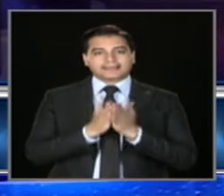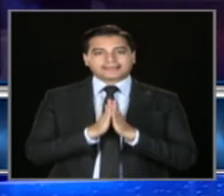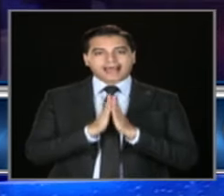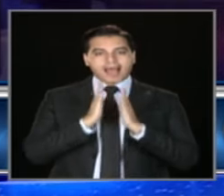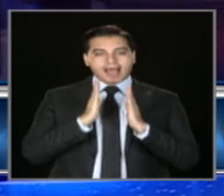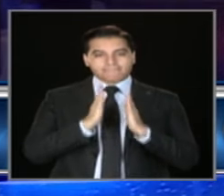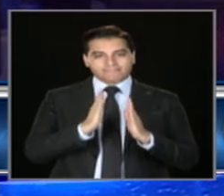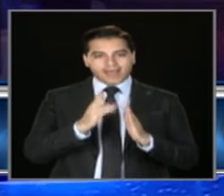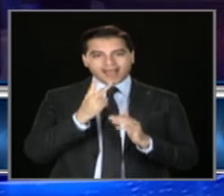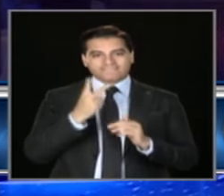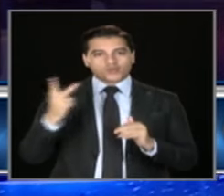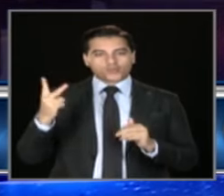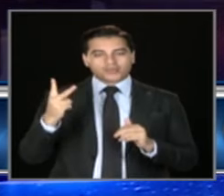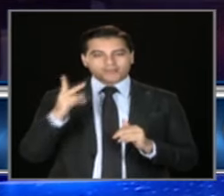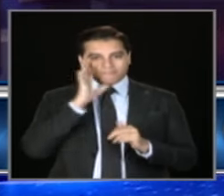عام 2002